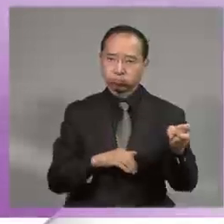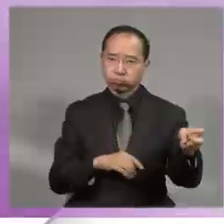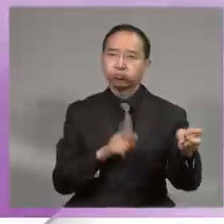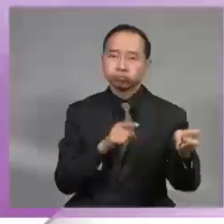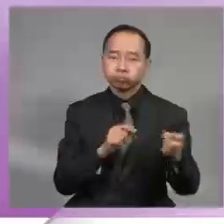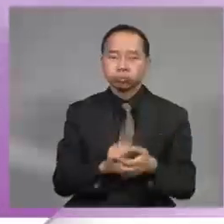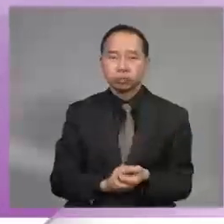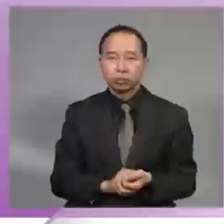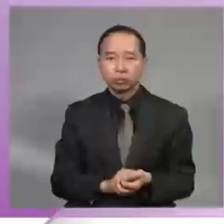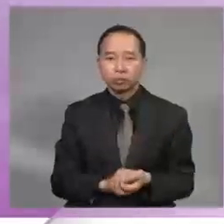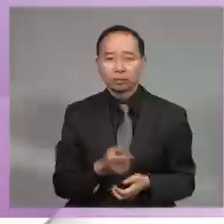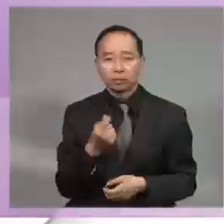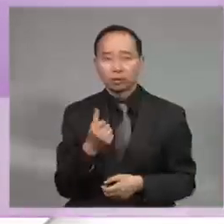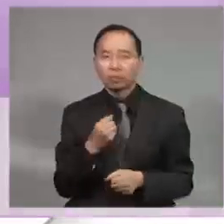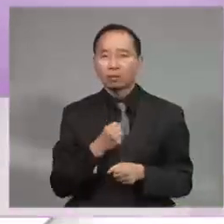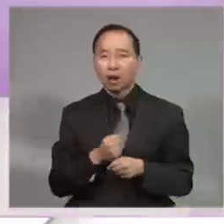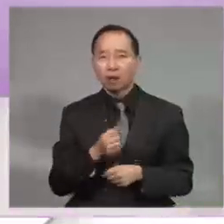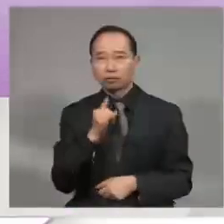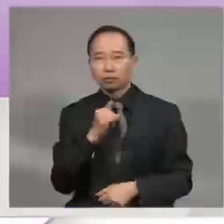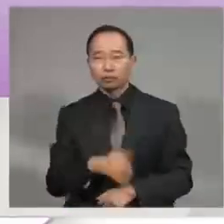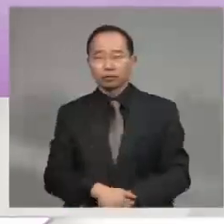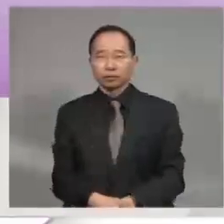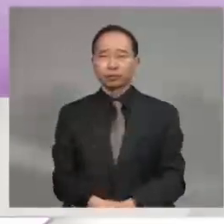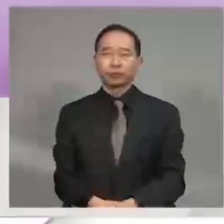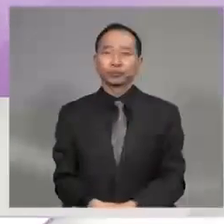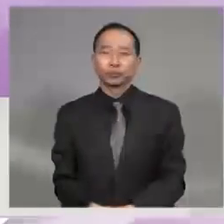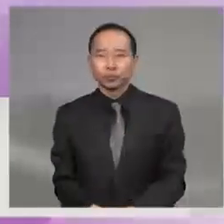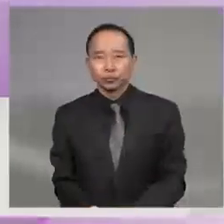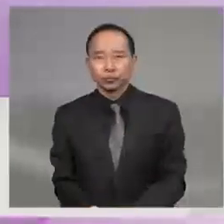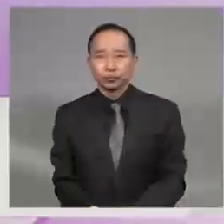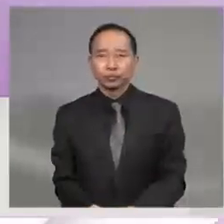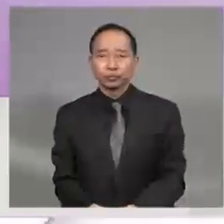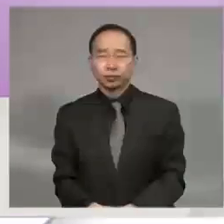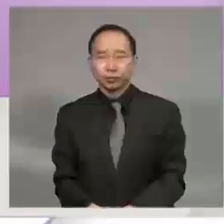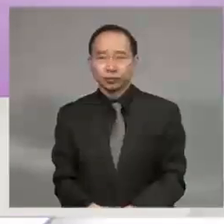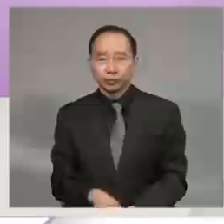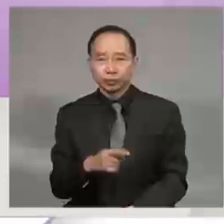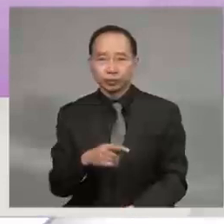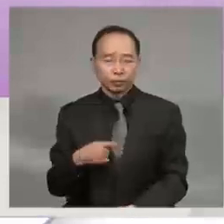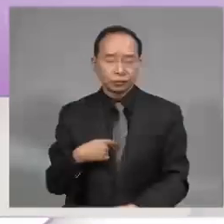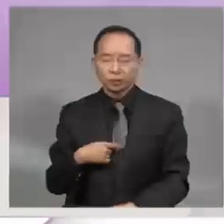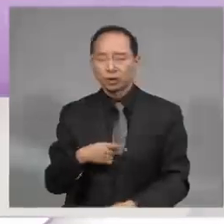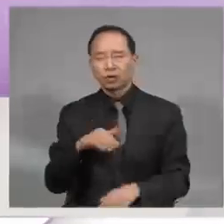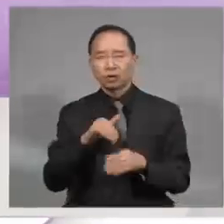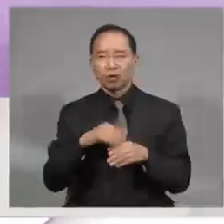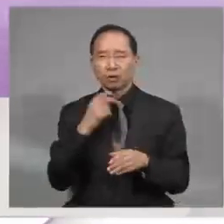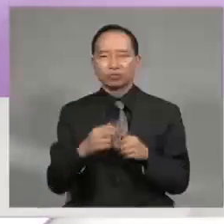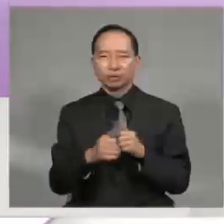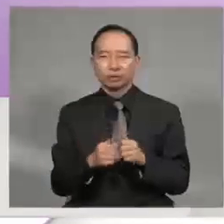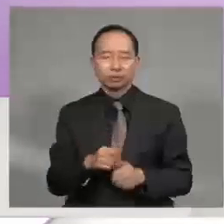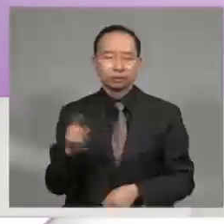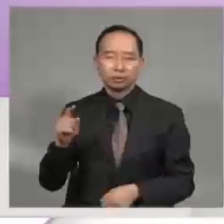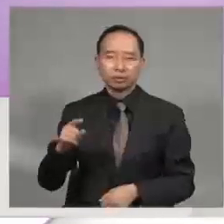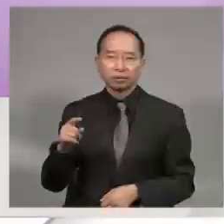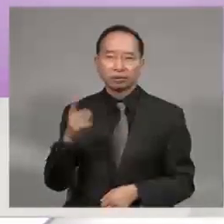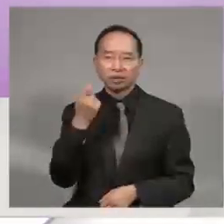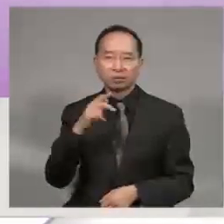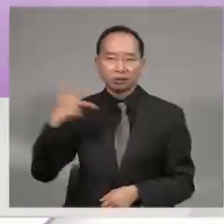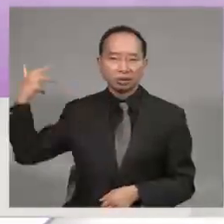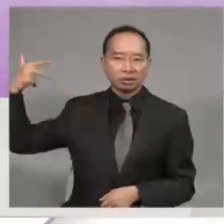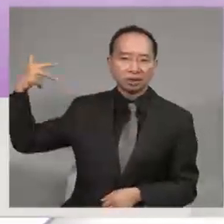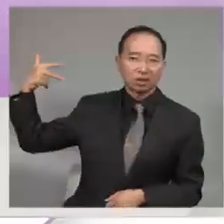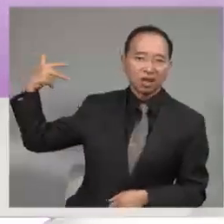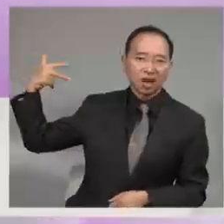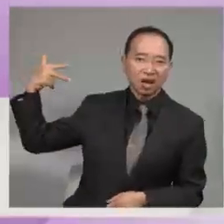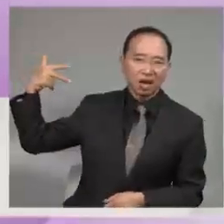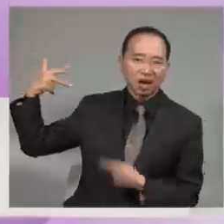네. 약간 좀 당황스러울 수 있겠어요. 아니 우린 어차피 우리는 하던 일을 좀 하고 있는데 계속 이제 촬영을 하시니까 네. 감사합니다. 예, 이른